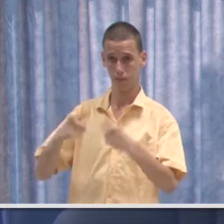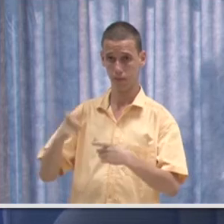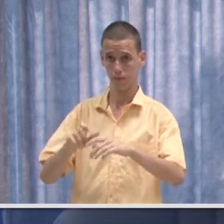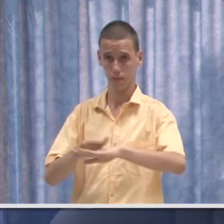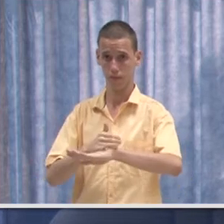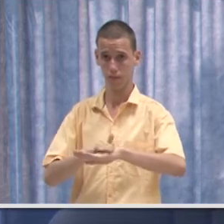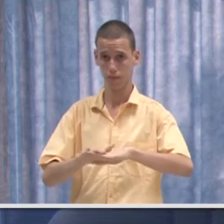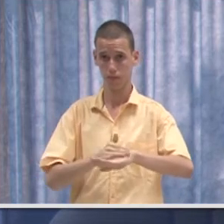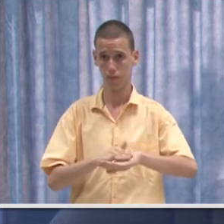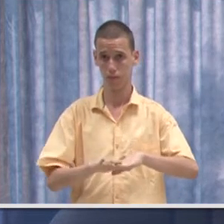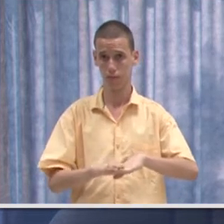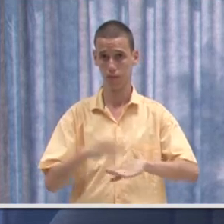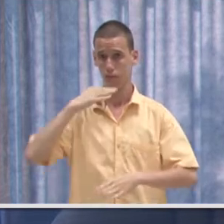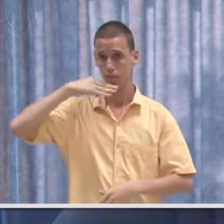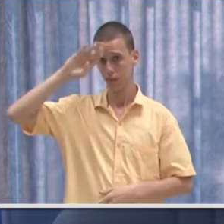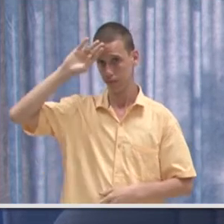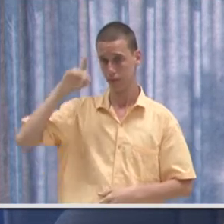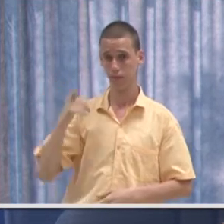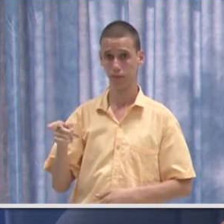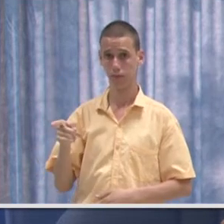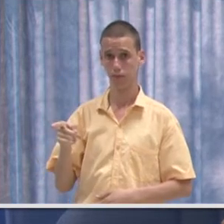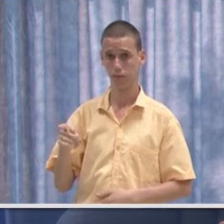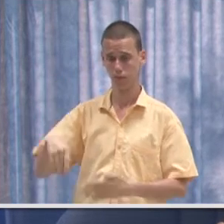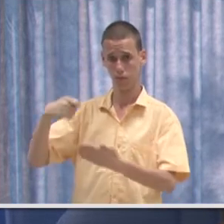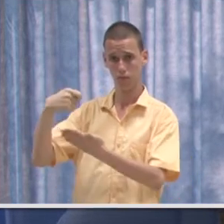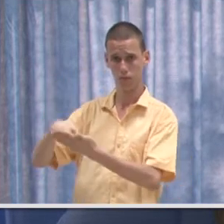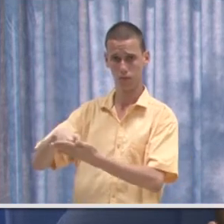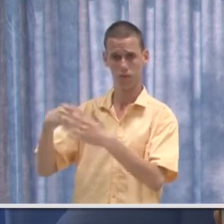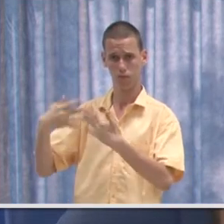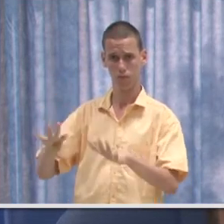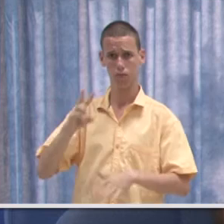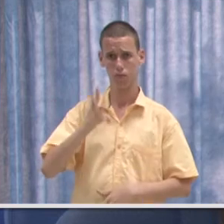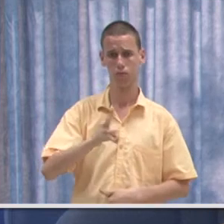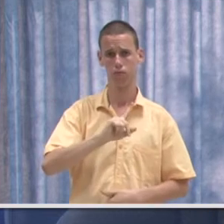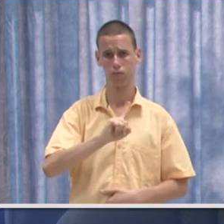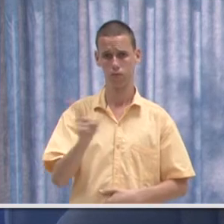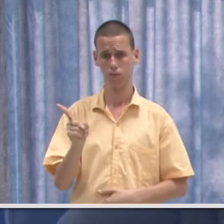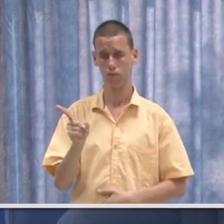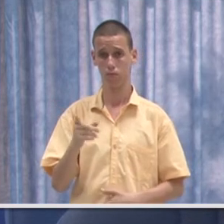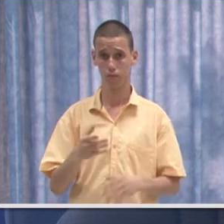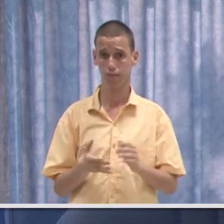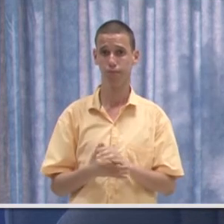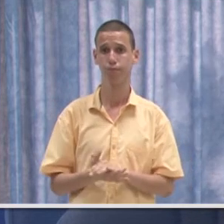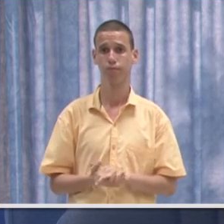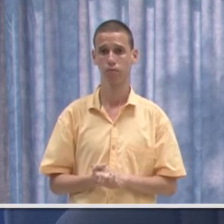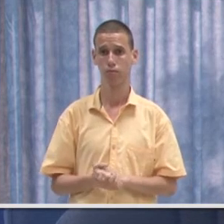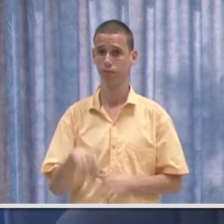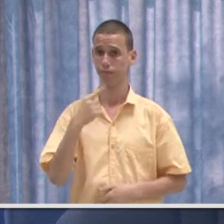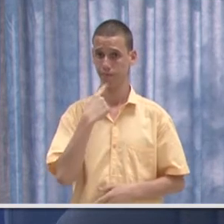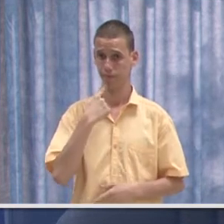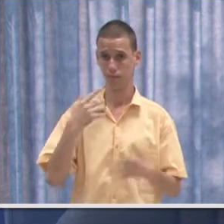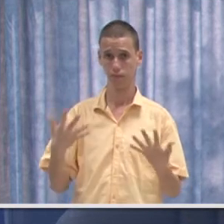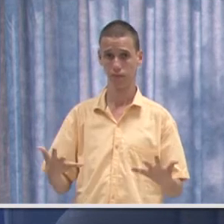pour dire, dis-moi, vous avez payé les autres quarantaines avant les autres travail. Est-ce que vous avez avec un fils pour ça, Sofa?